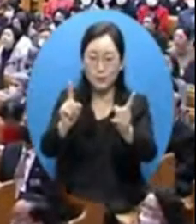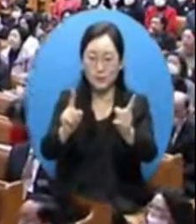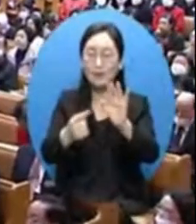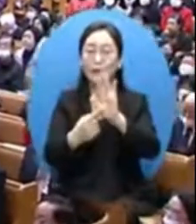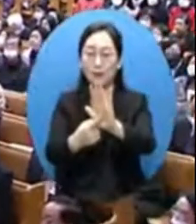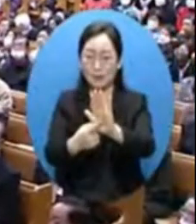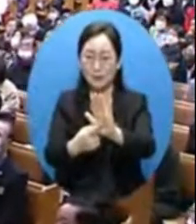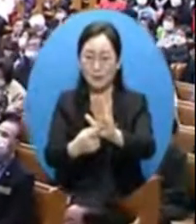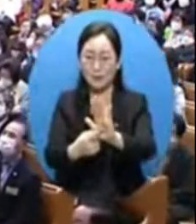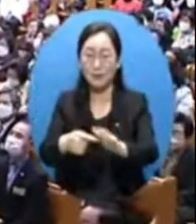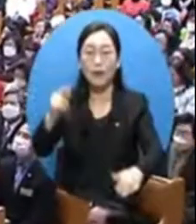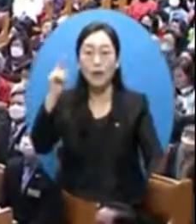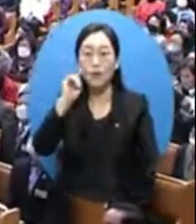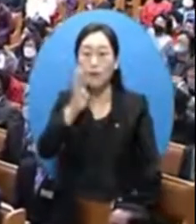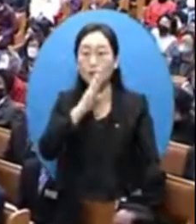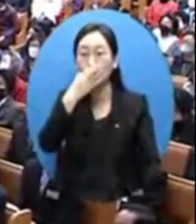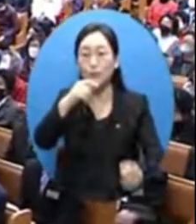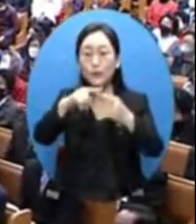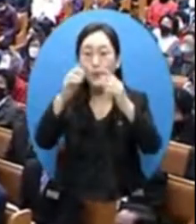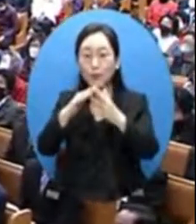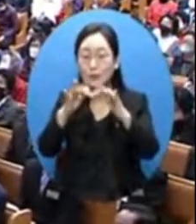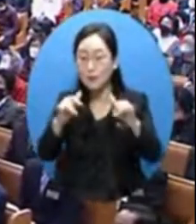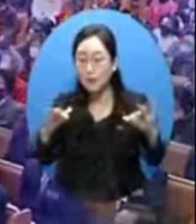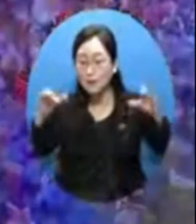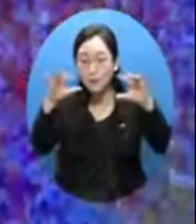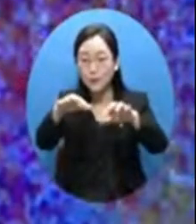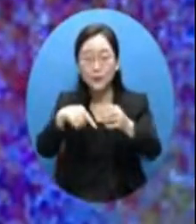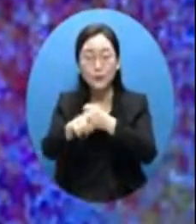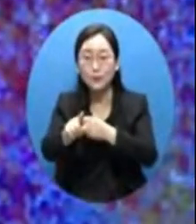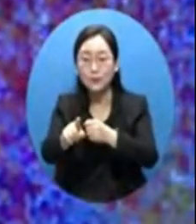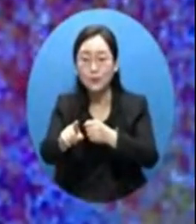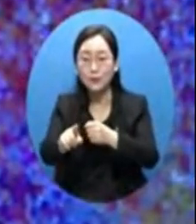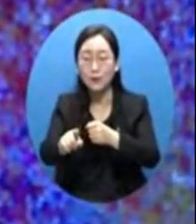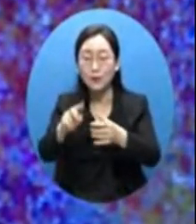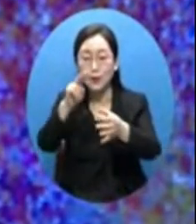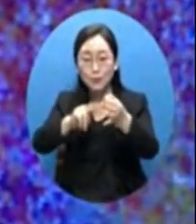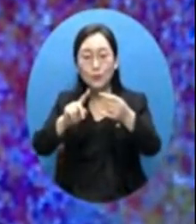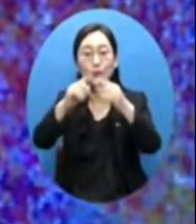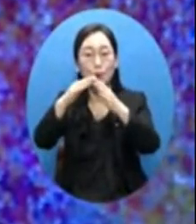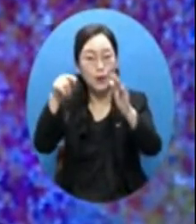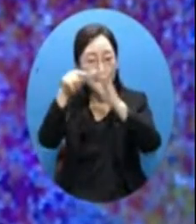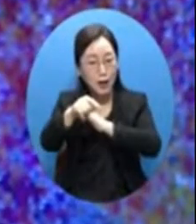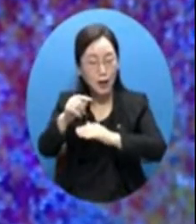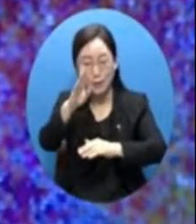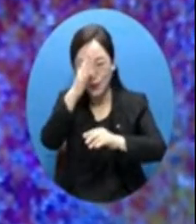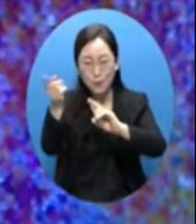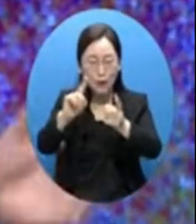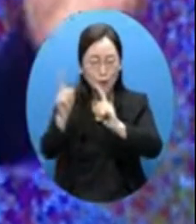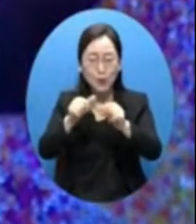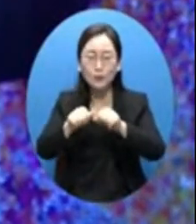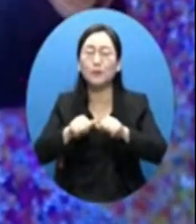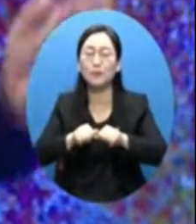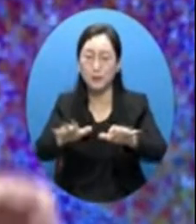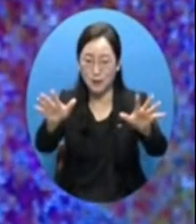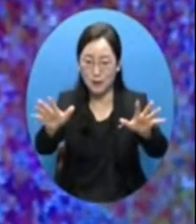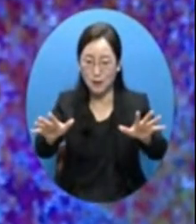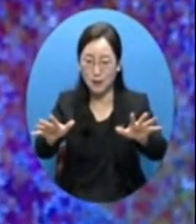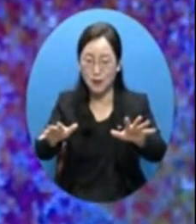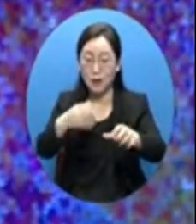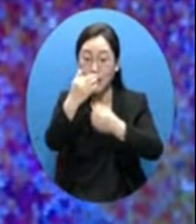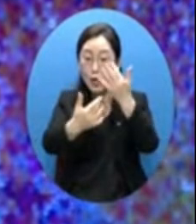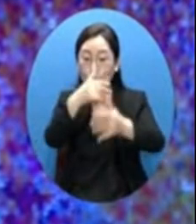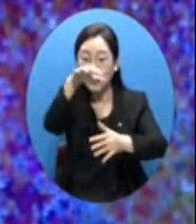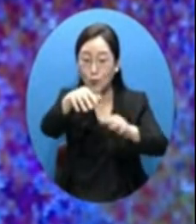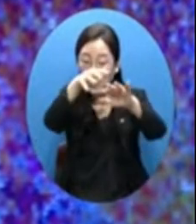것입니다. 왜 순복음교회로 그렇게 사람들이 몰려들었습니까? 순복음교회 가면 병을 고친다더라 소문이 났습니다. 저 천막교회